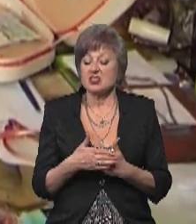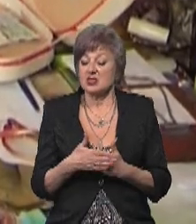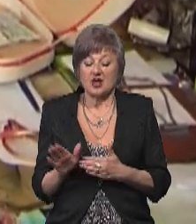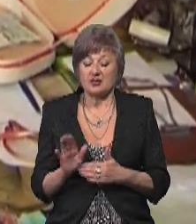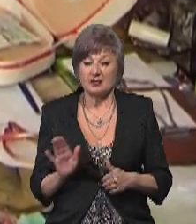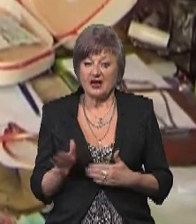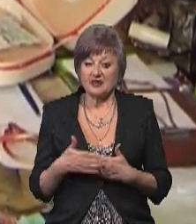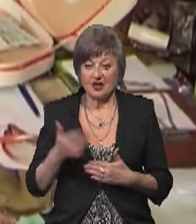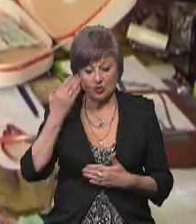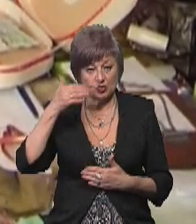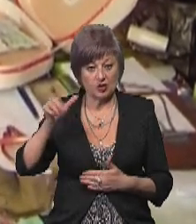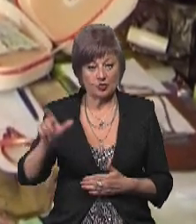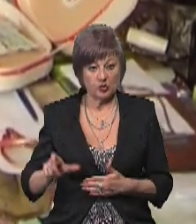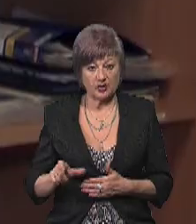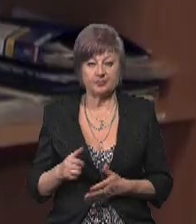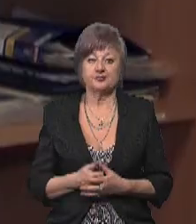двері.